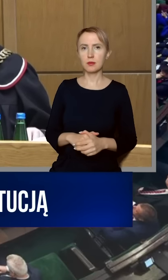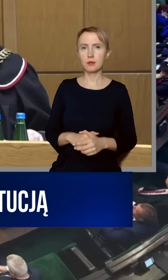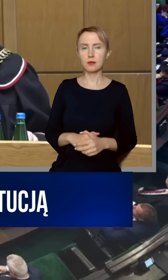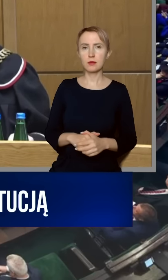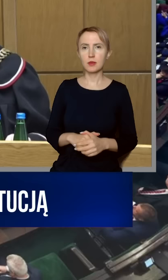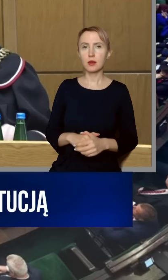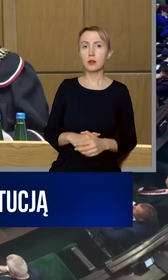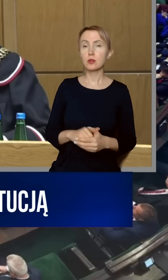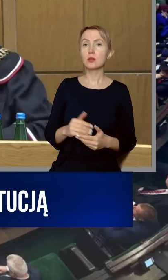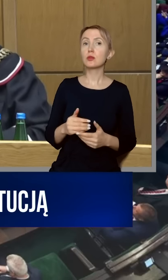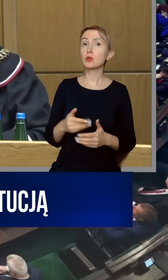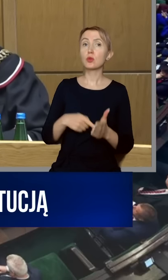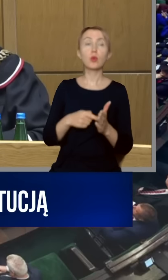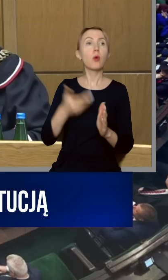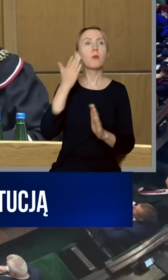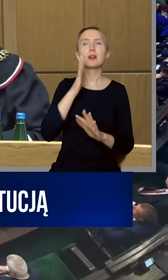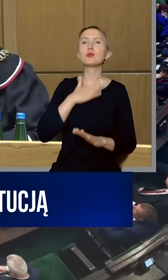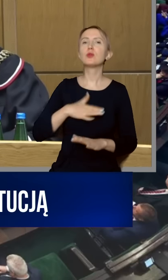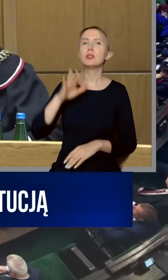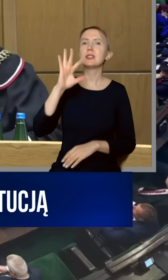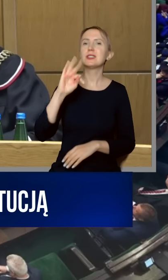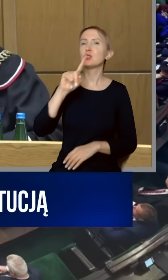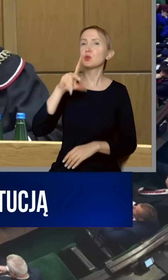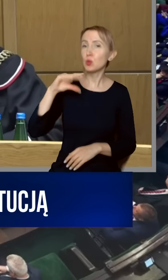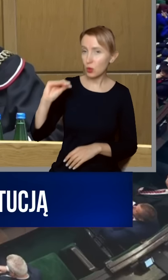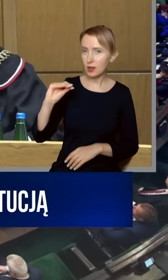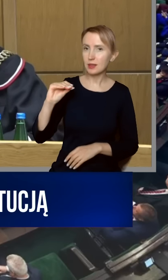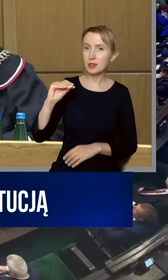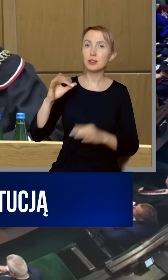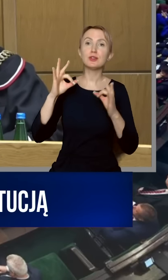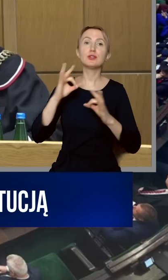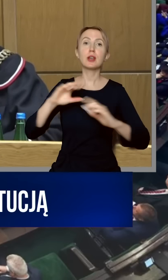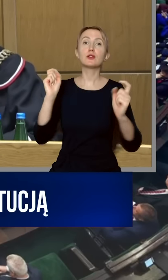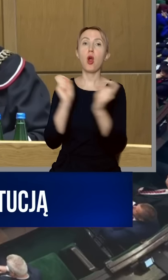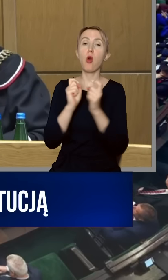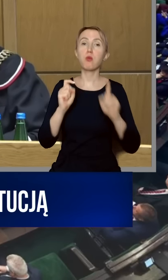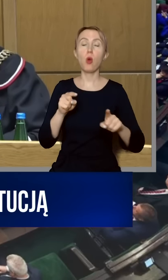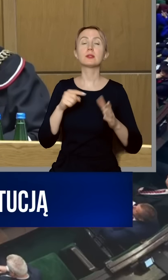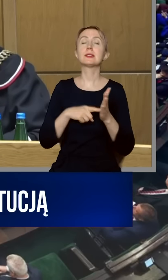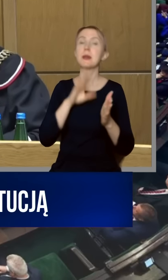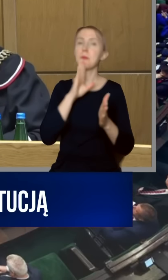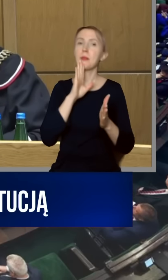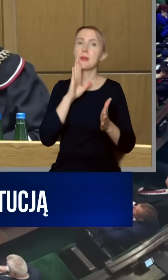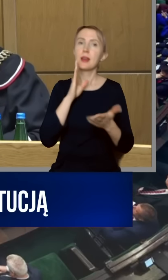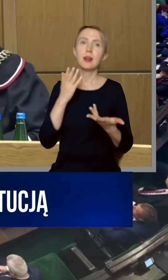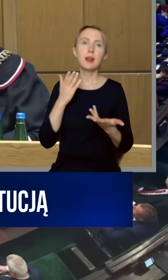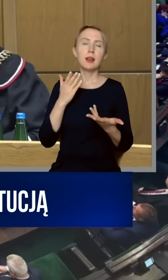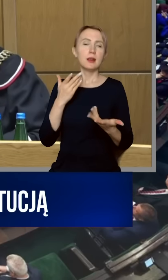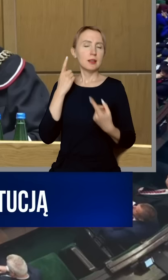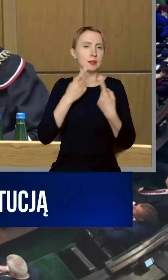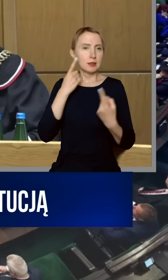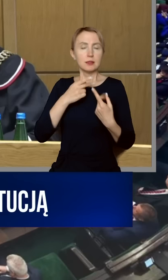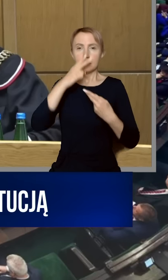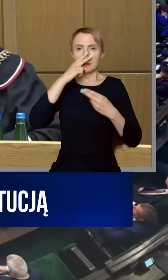bardzo lubi skądinąd przywoływać TSUE i dzisiejsza opozycja, a jest to stanowisko, które